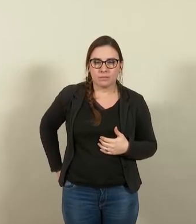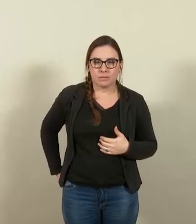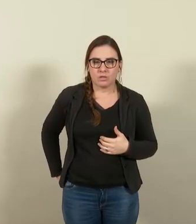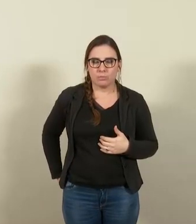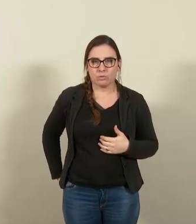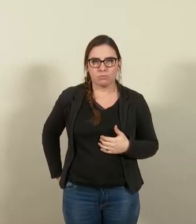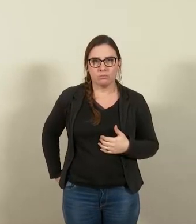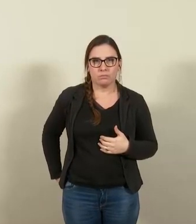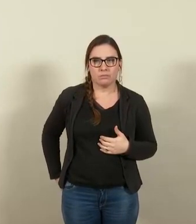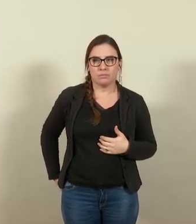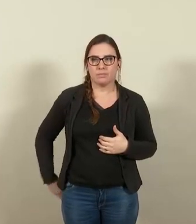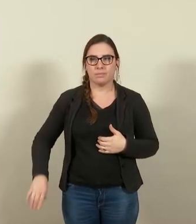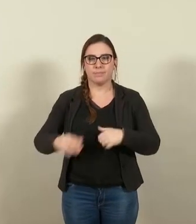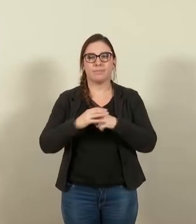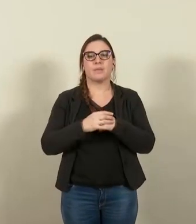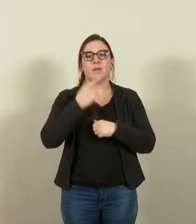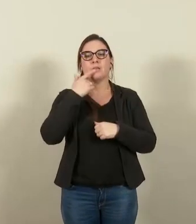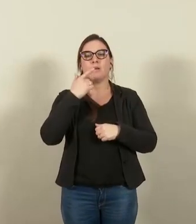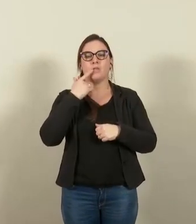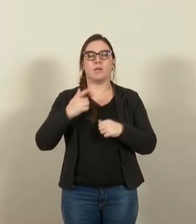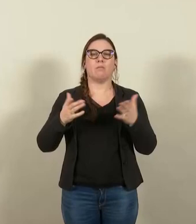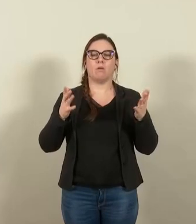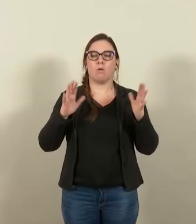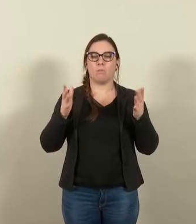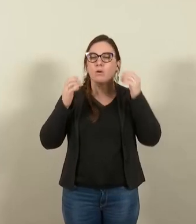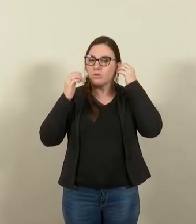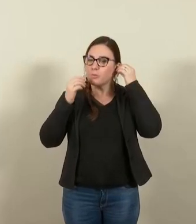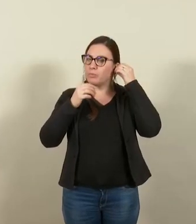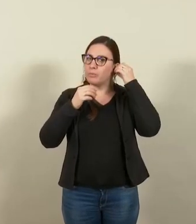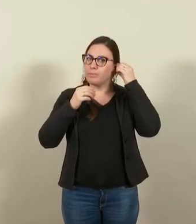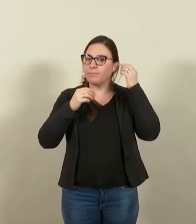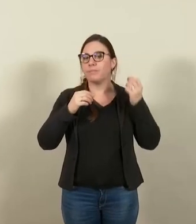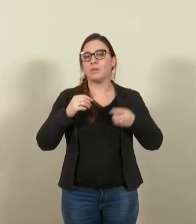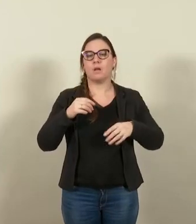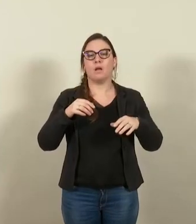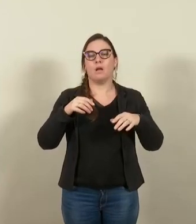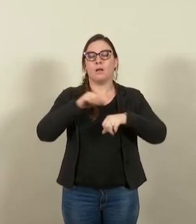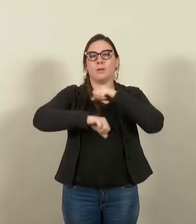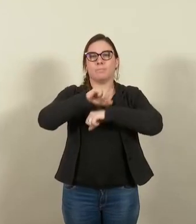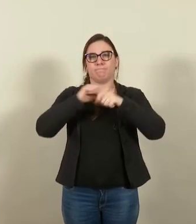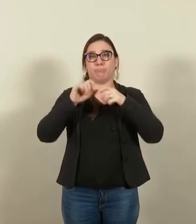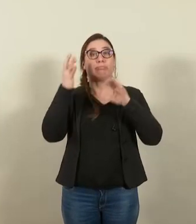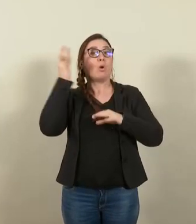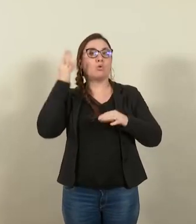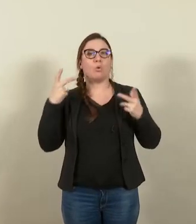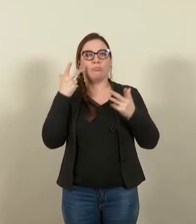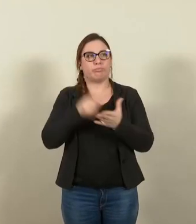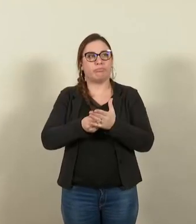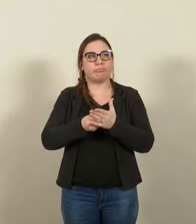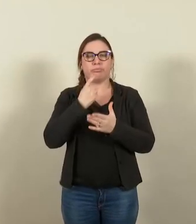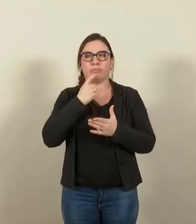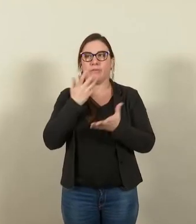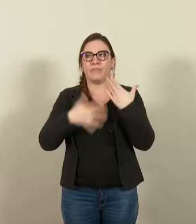sur vos pro position précédente de vouloir instaurer le burkini dans les piscines de